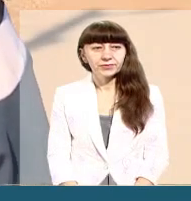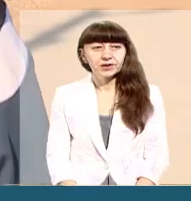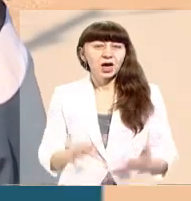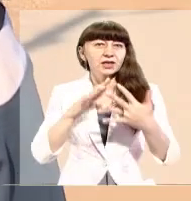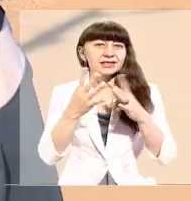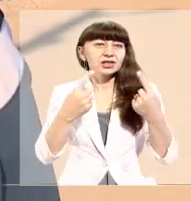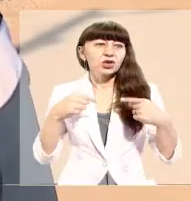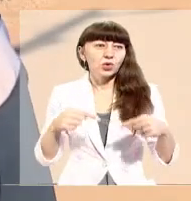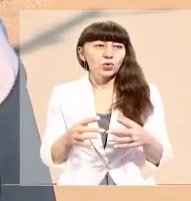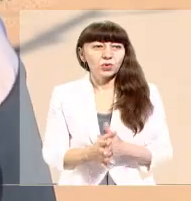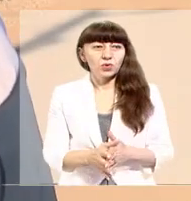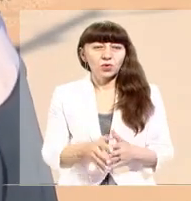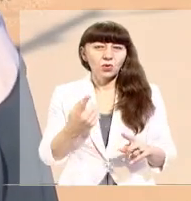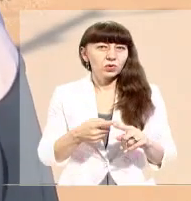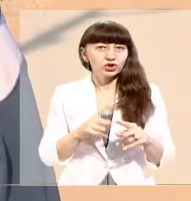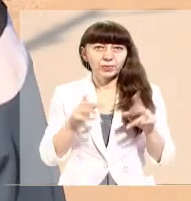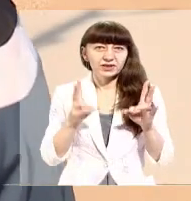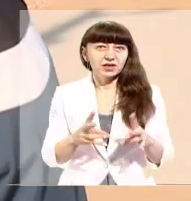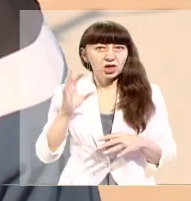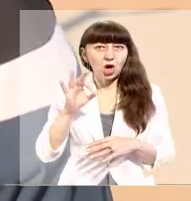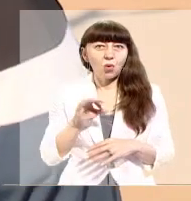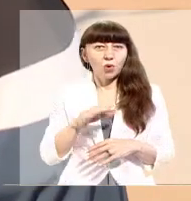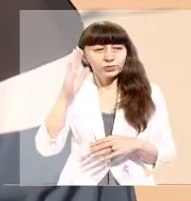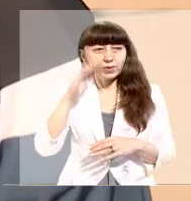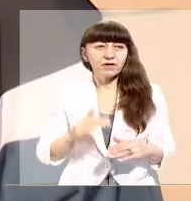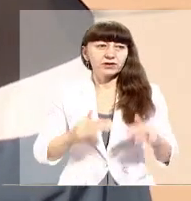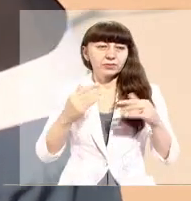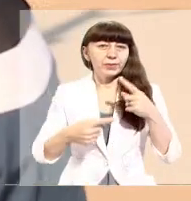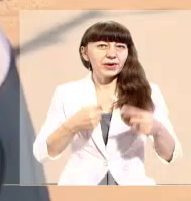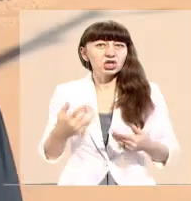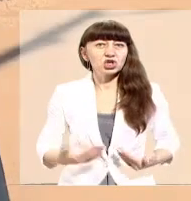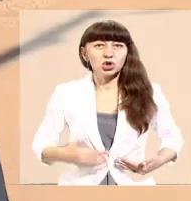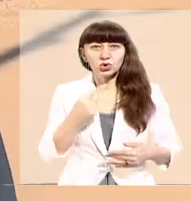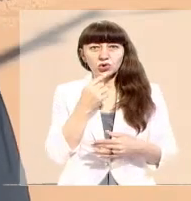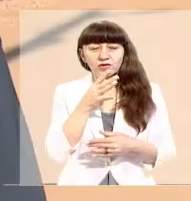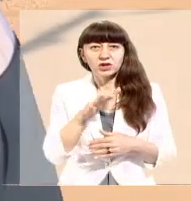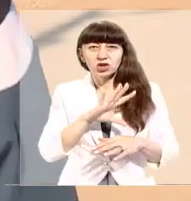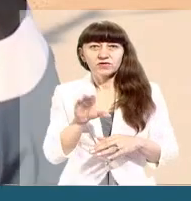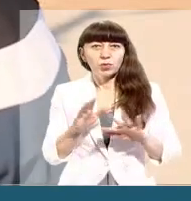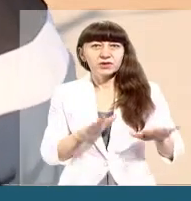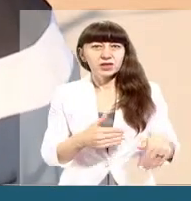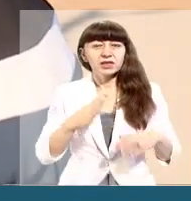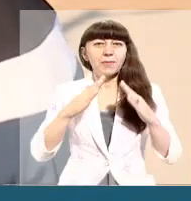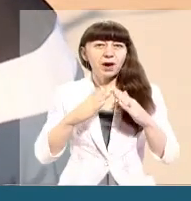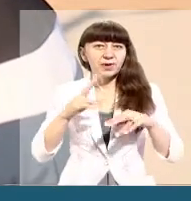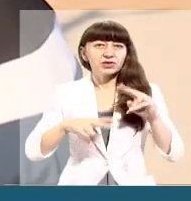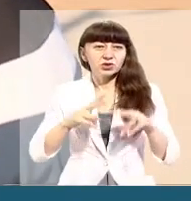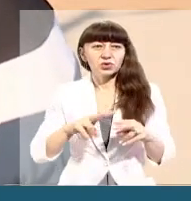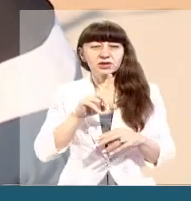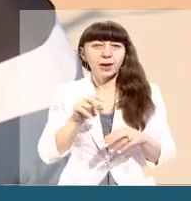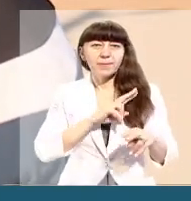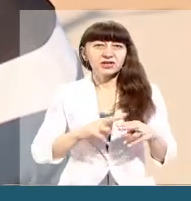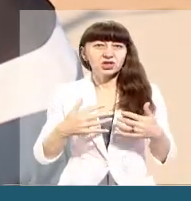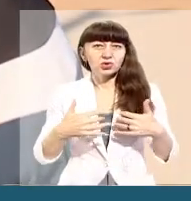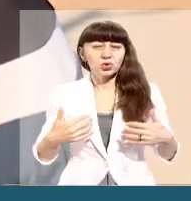Наш сельский округ сильно пострадал от паводка. Мы пережили трудные времена. Сейчас все позади. Дома построены. За потерянный скот